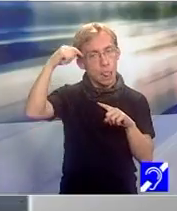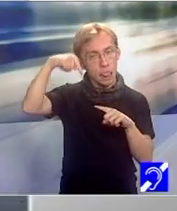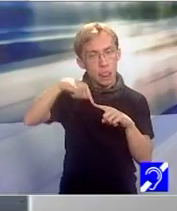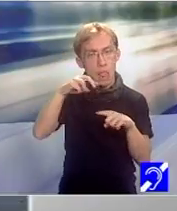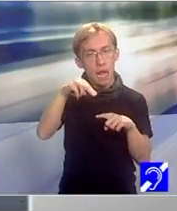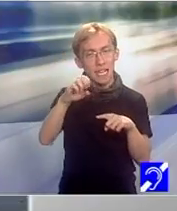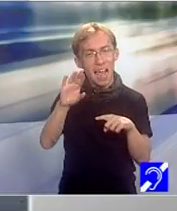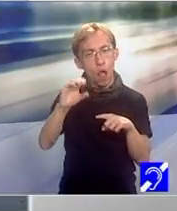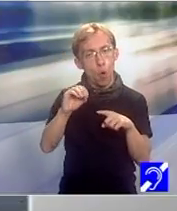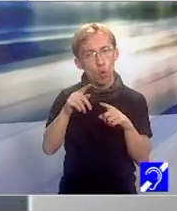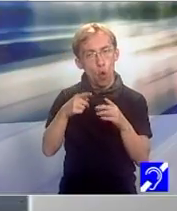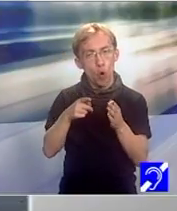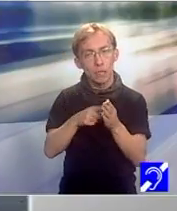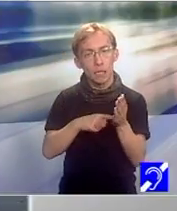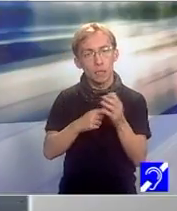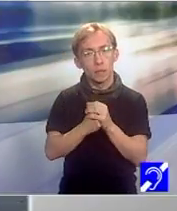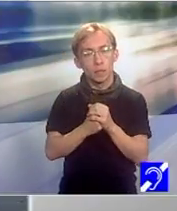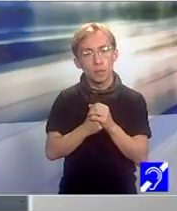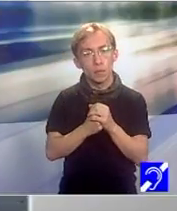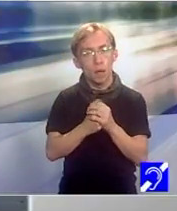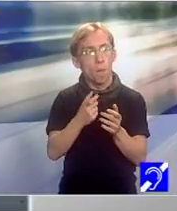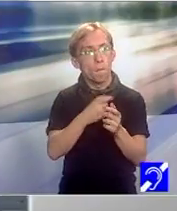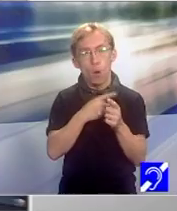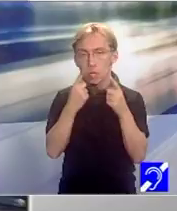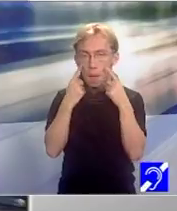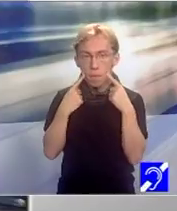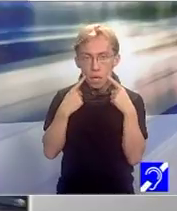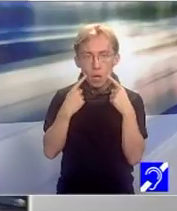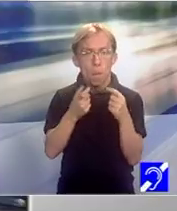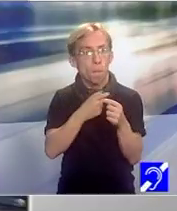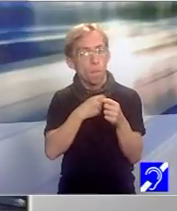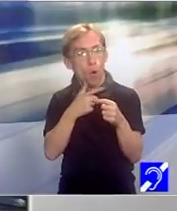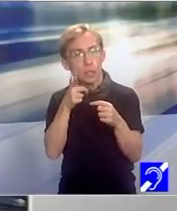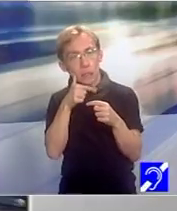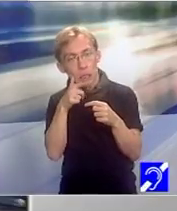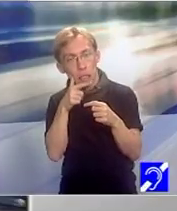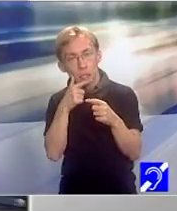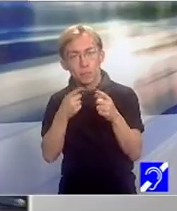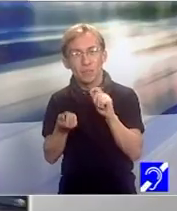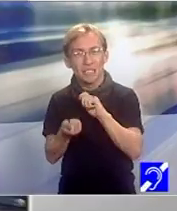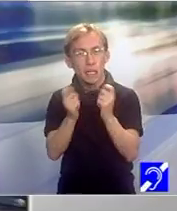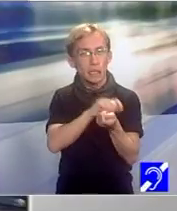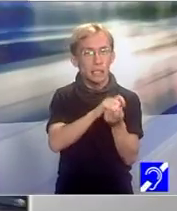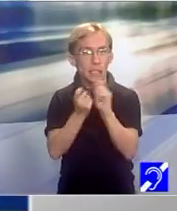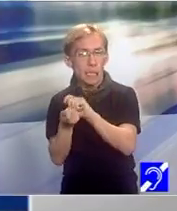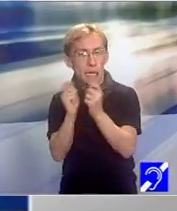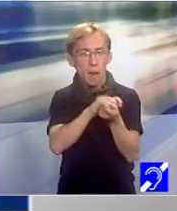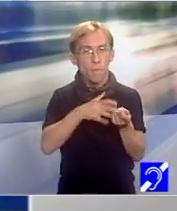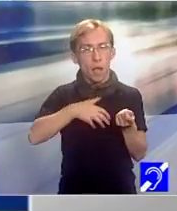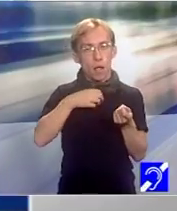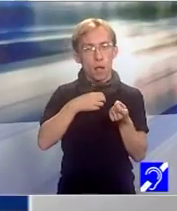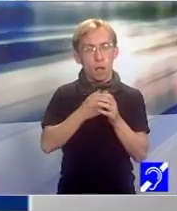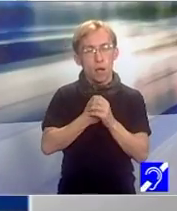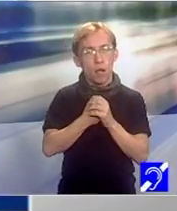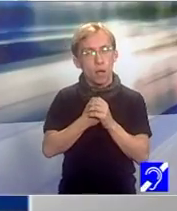tu poți să fii calm acum, peste 2 minute poți să plângi, peste alte 2 minute poți să râzi. Este un disconfort emoțional. De unde asocierea sau cel